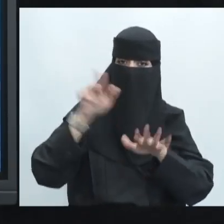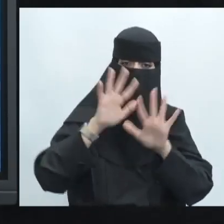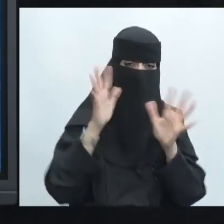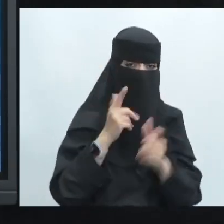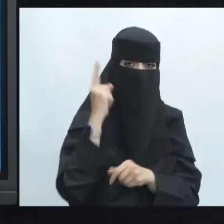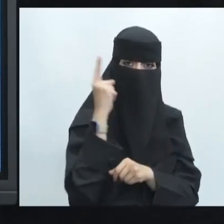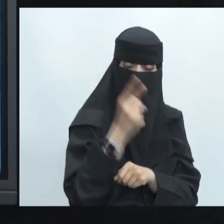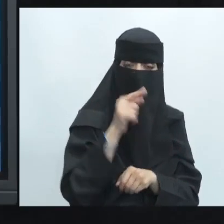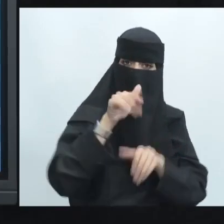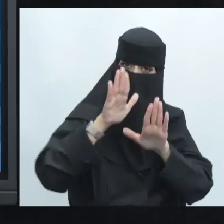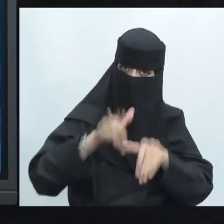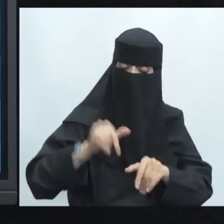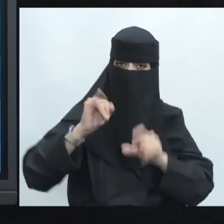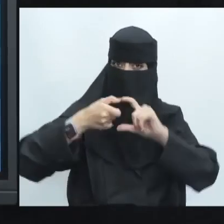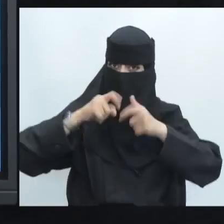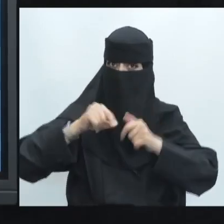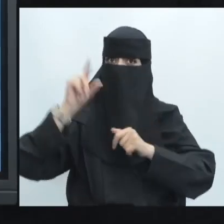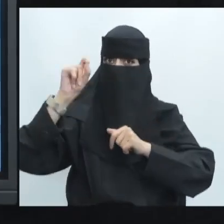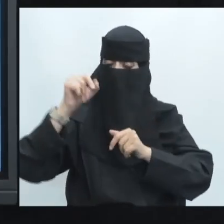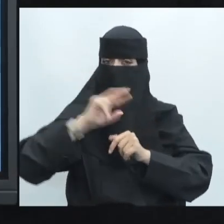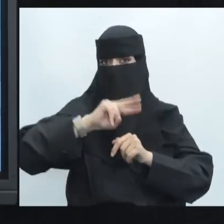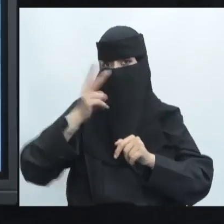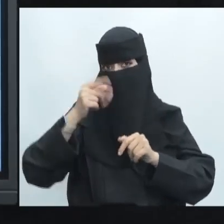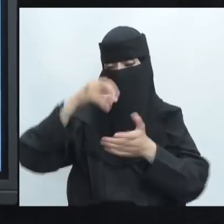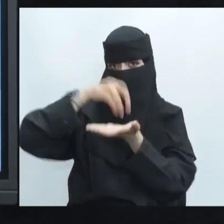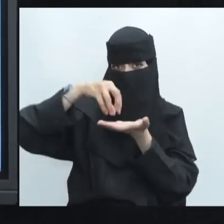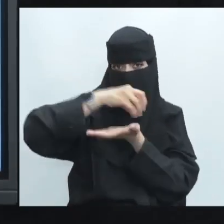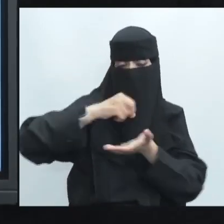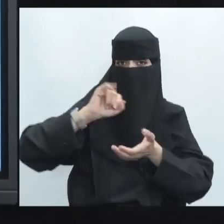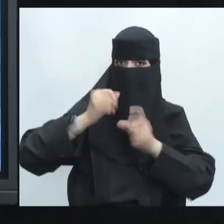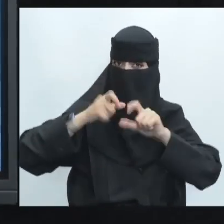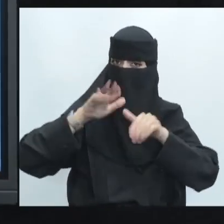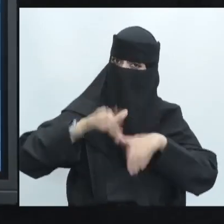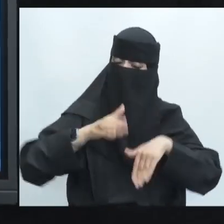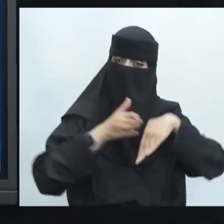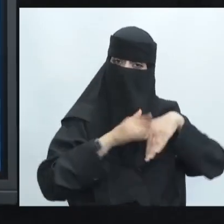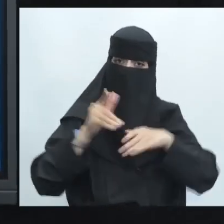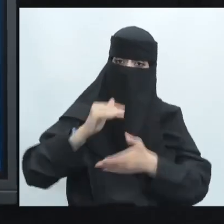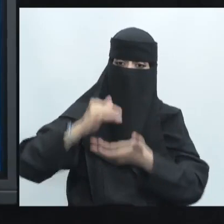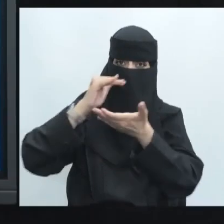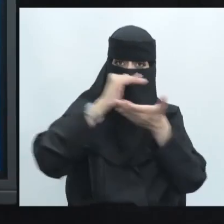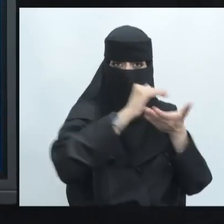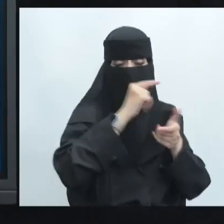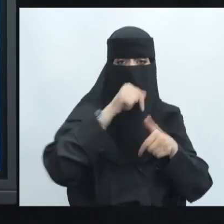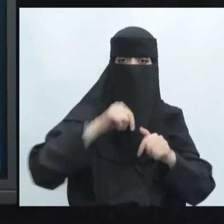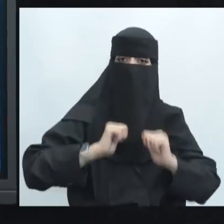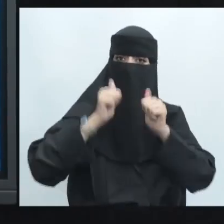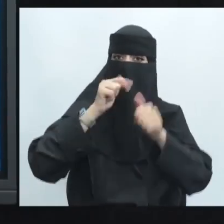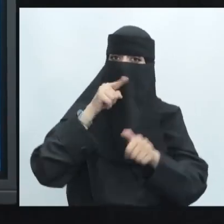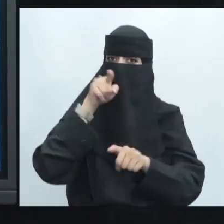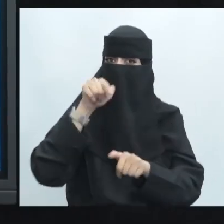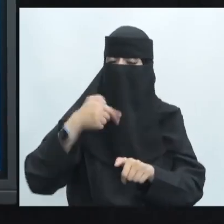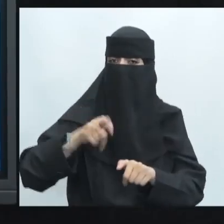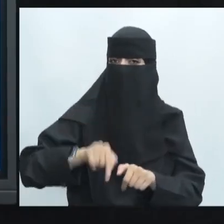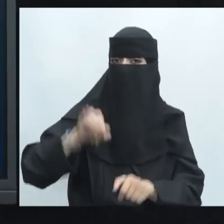امر يجعل المنظمه تتميز عن غيرها سواء في الخدمات او المنتجات اذا نستطيع ان نقول